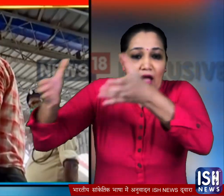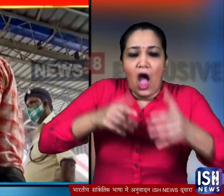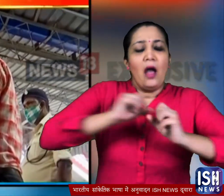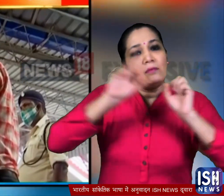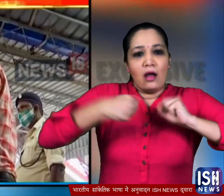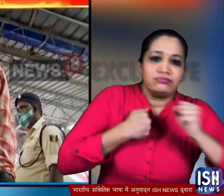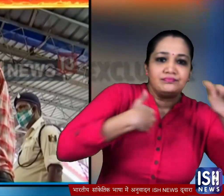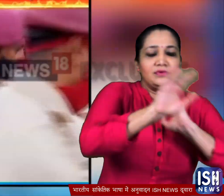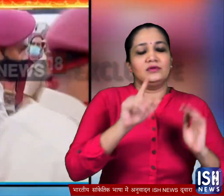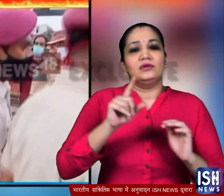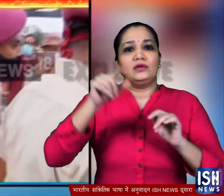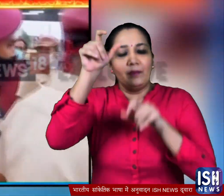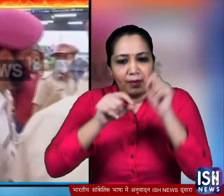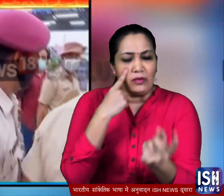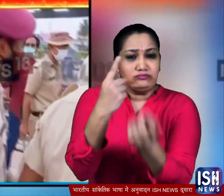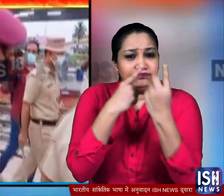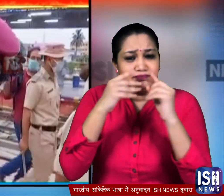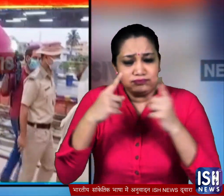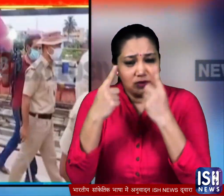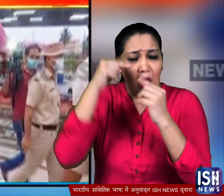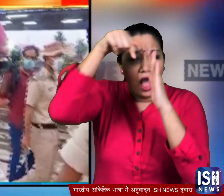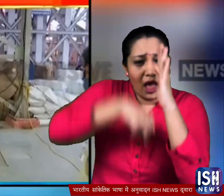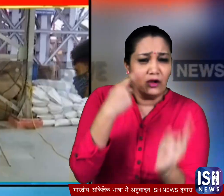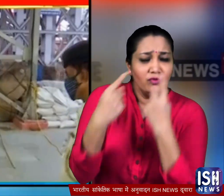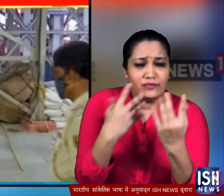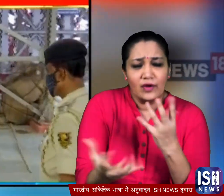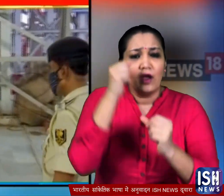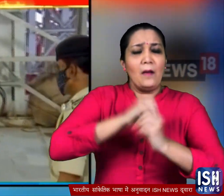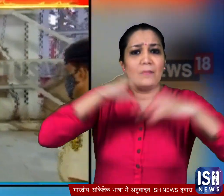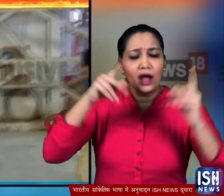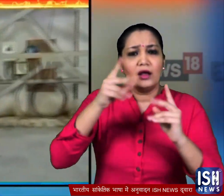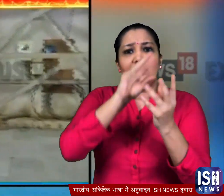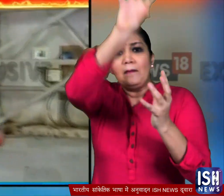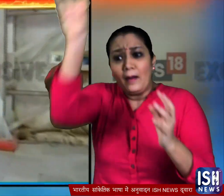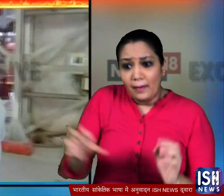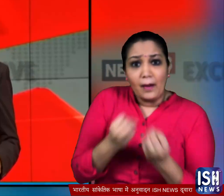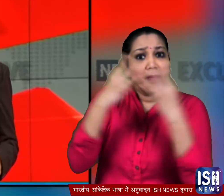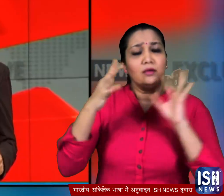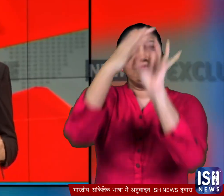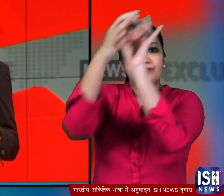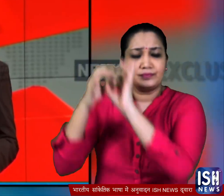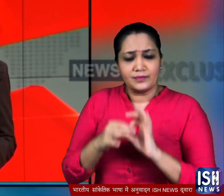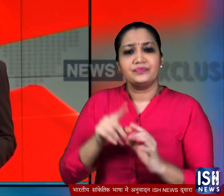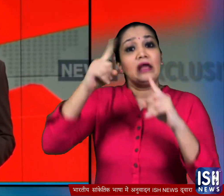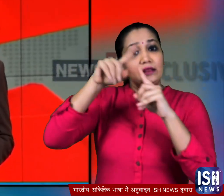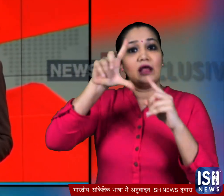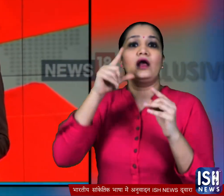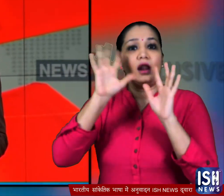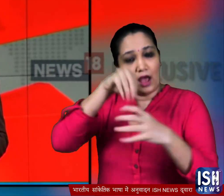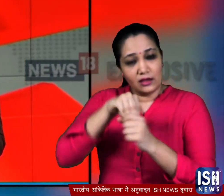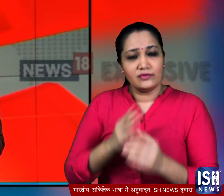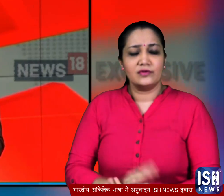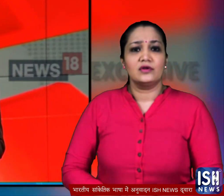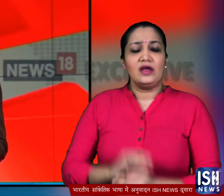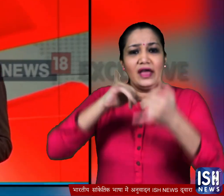और इसके बाद जैसे जैसे जांच आगे बढ़ी तो पता चला कि इस ब्लास्ट के तार कई राज्यों से जुड़े हैं। उनमें एक तेलंगाना भी शामिल है, जहां